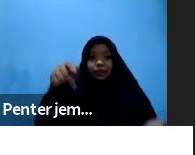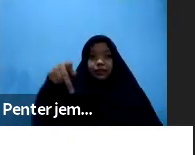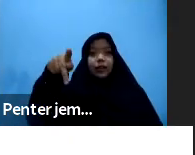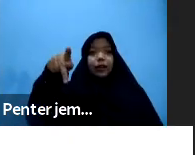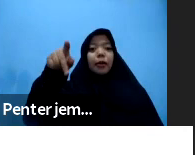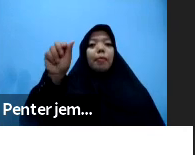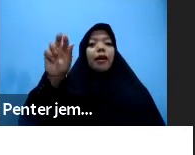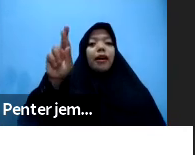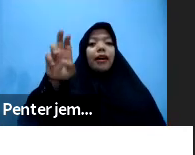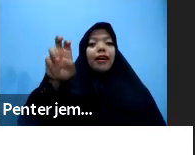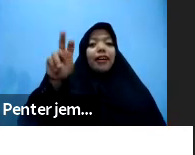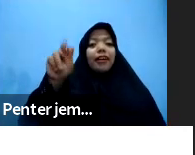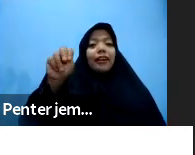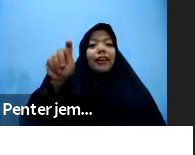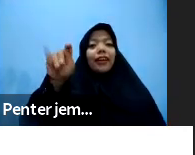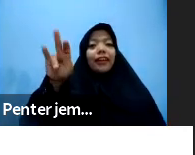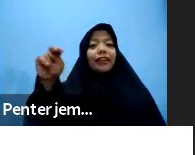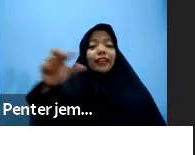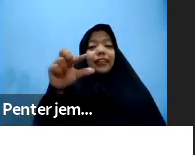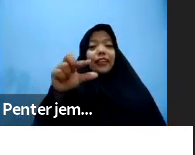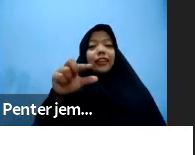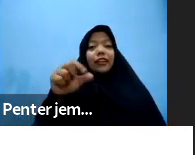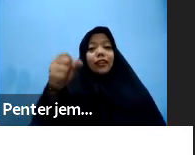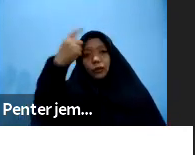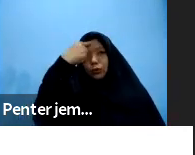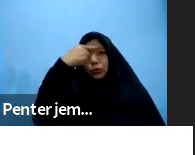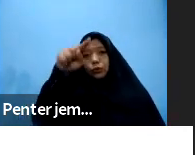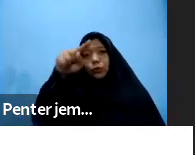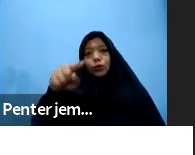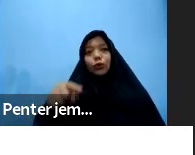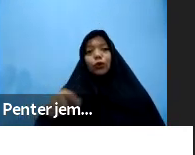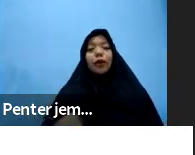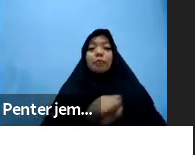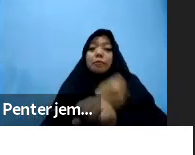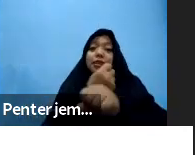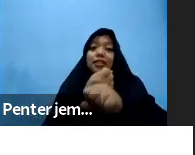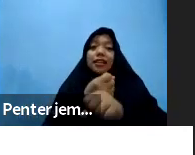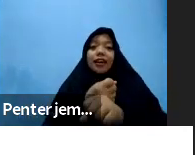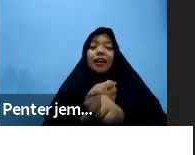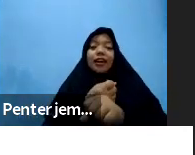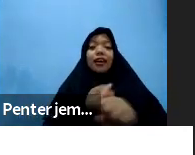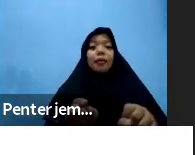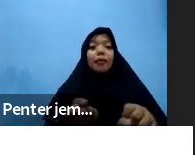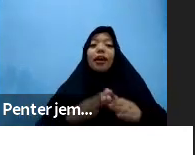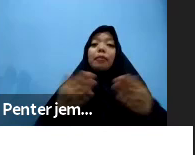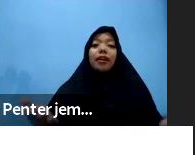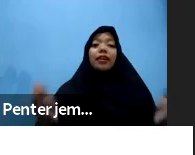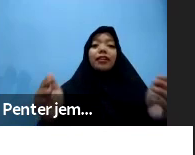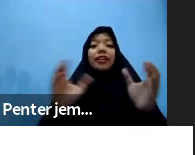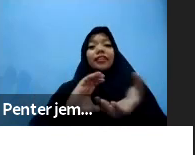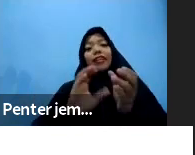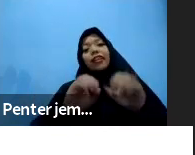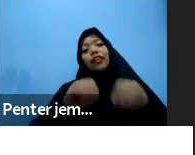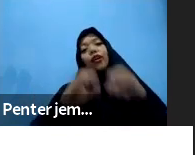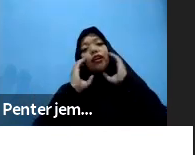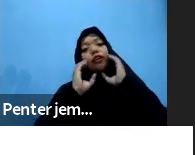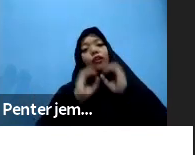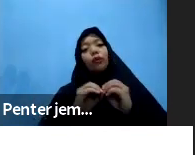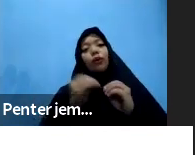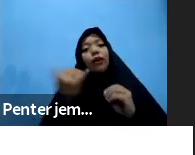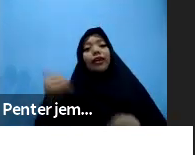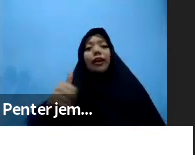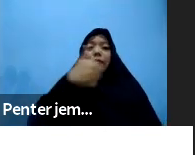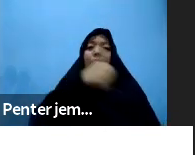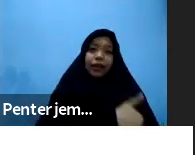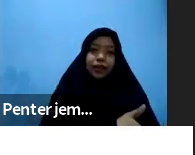Lalu ada Medika terkait dengan kesehatan ada bimbingan belajar ada er tentang hari ini kalau er tentang raja